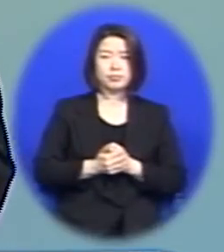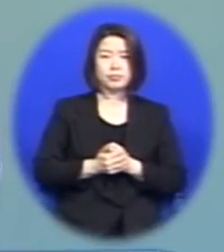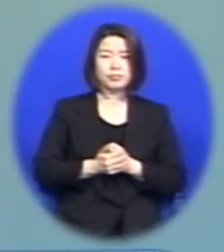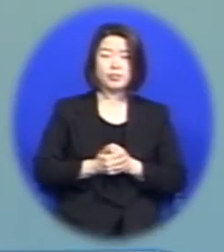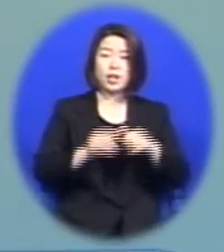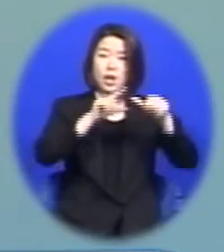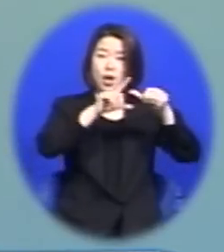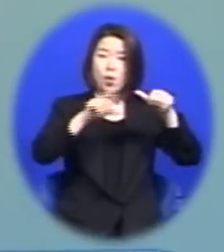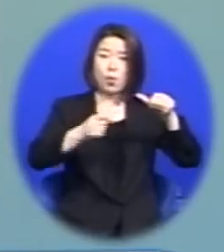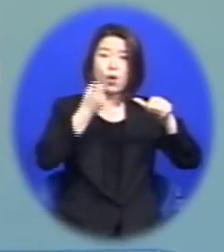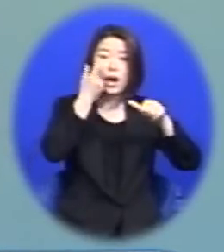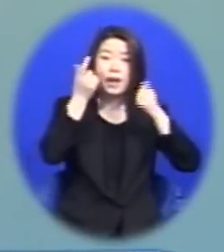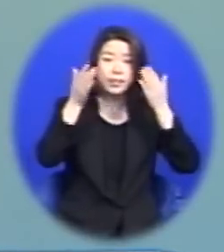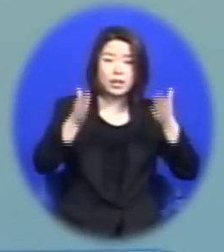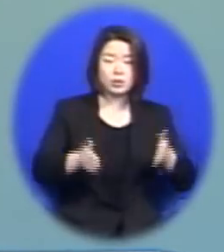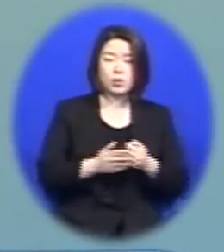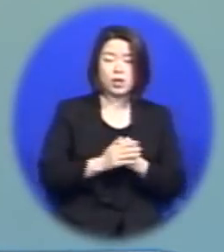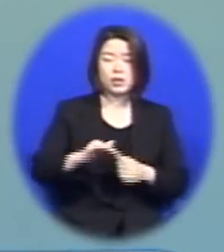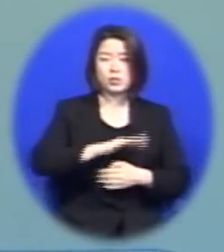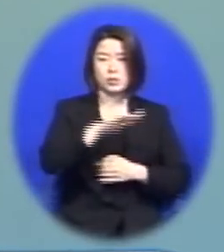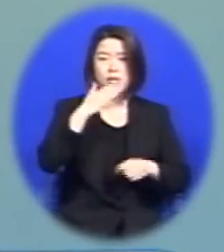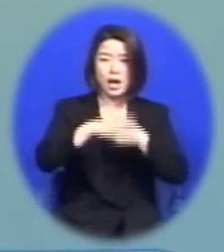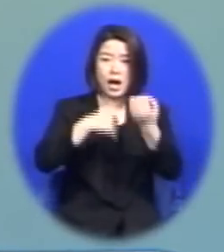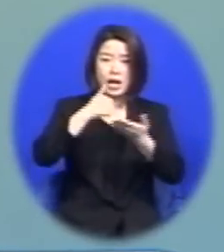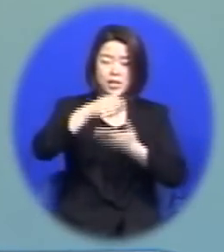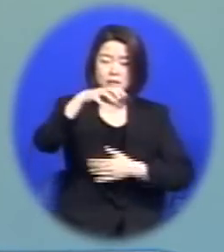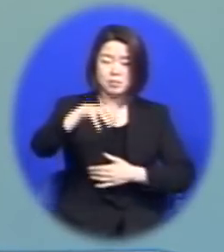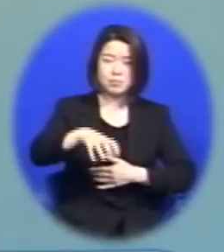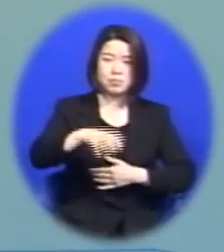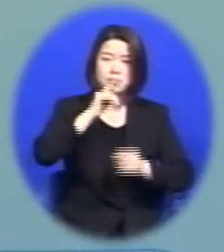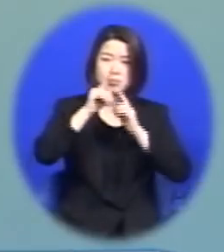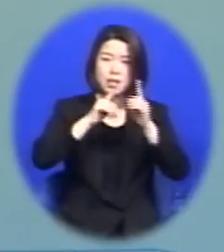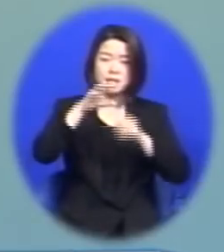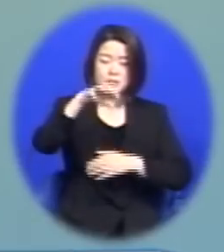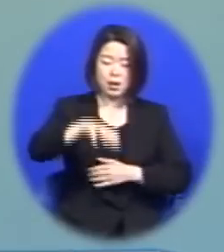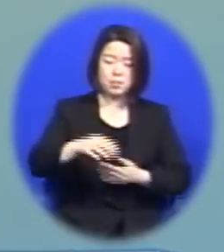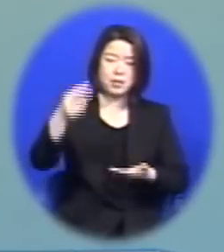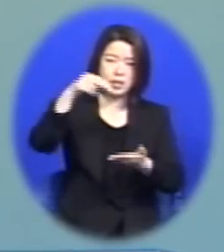오올 한 달 동안 우리가 하나님의 말씀 앞에서 을 겁니다